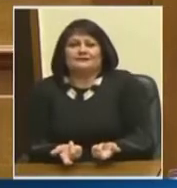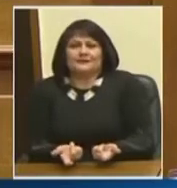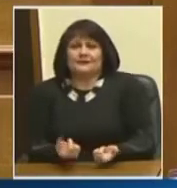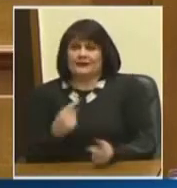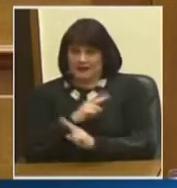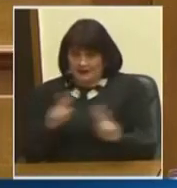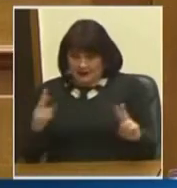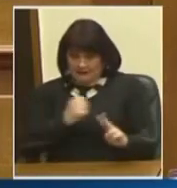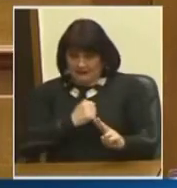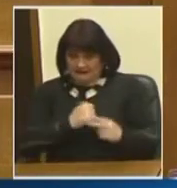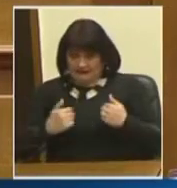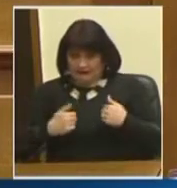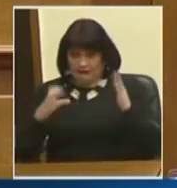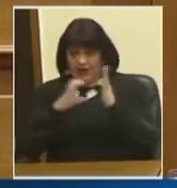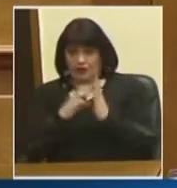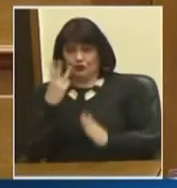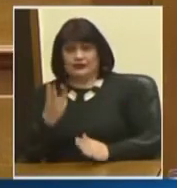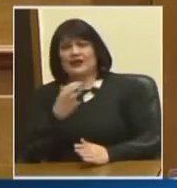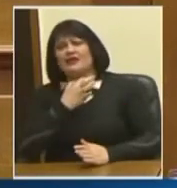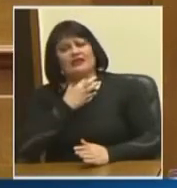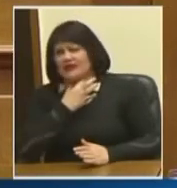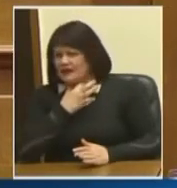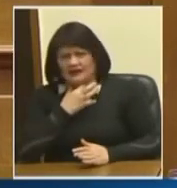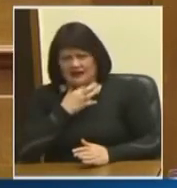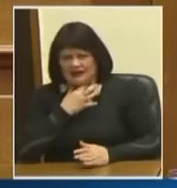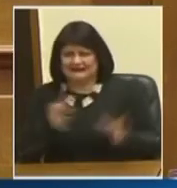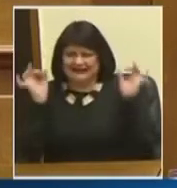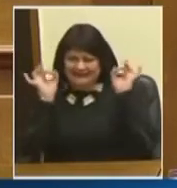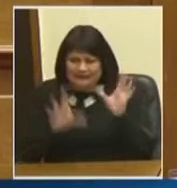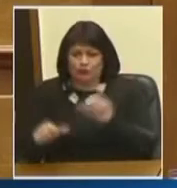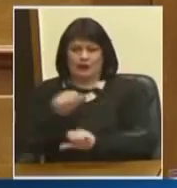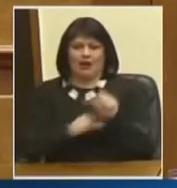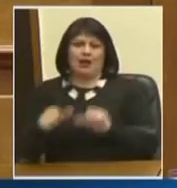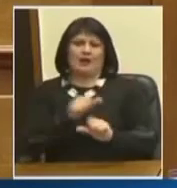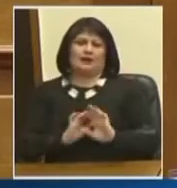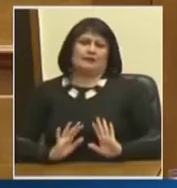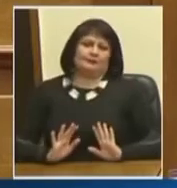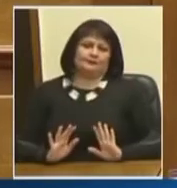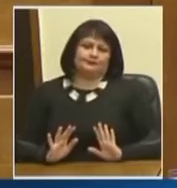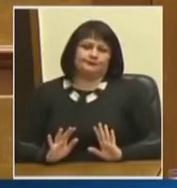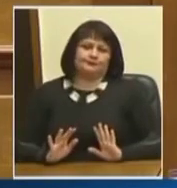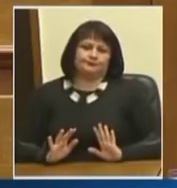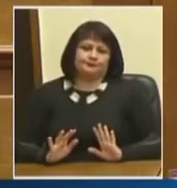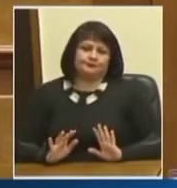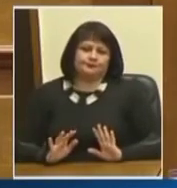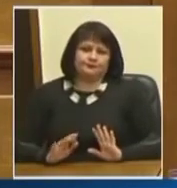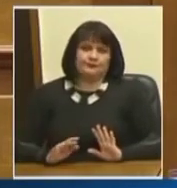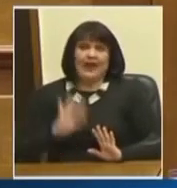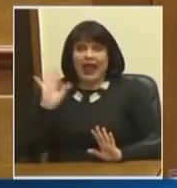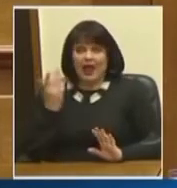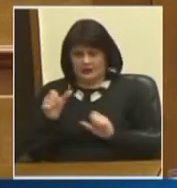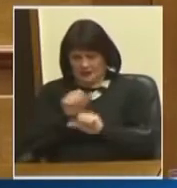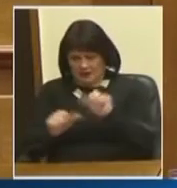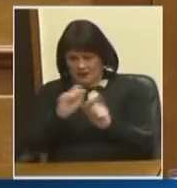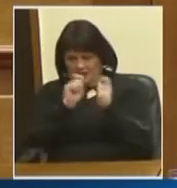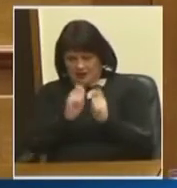ξεκάθαρη. Το άρθρο 3 δεν χρειάζεται καμία αναθεώρηση, διότι μια τέτοια αναθεώρηση,